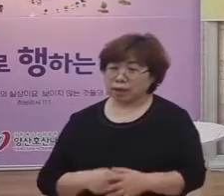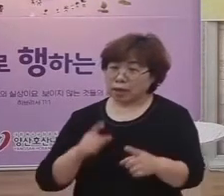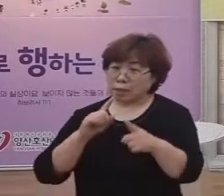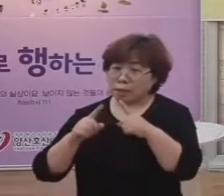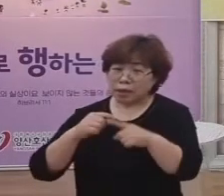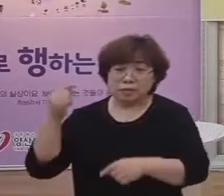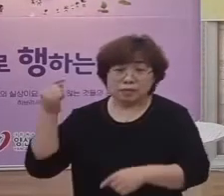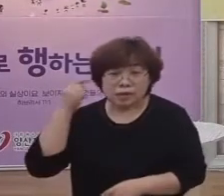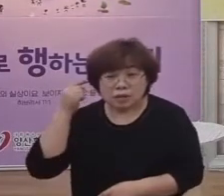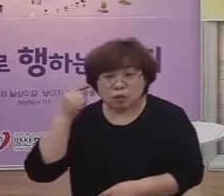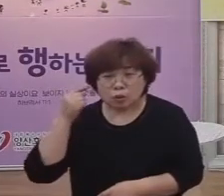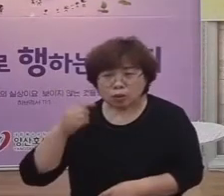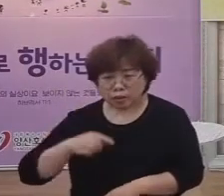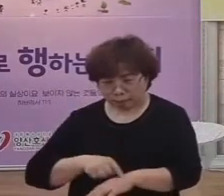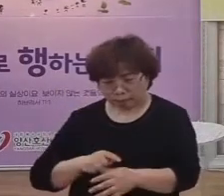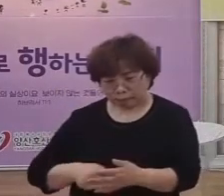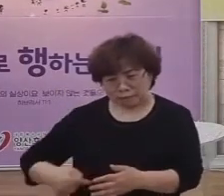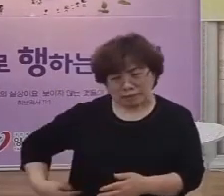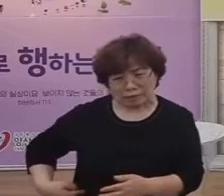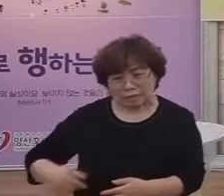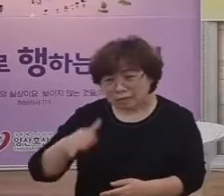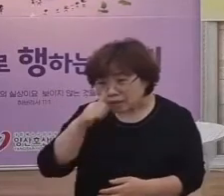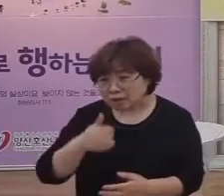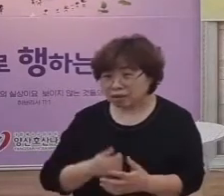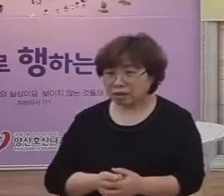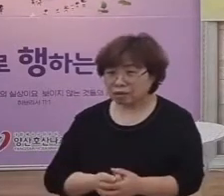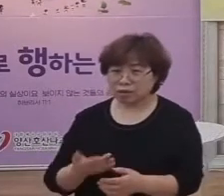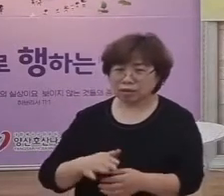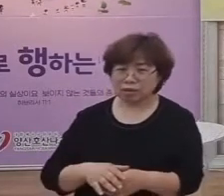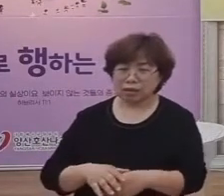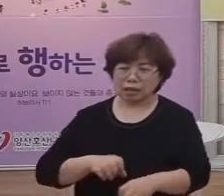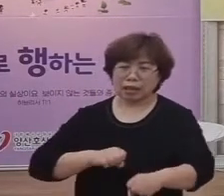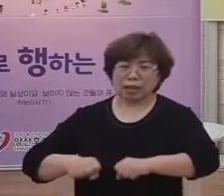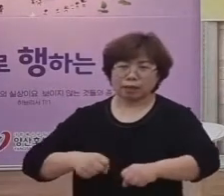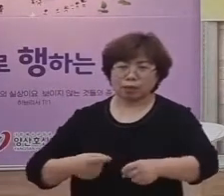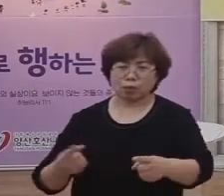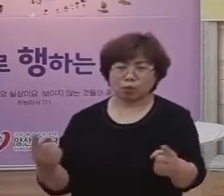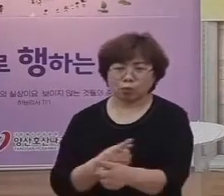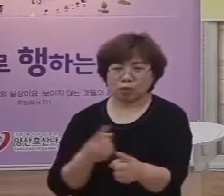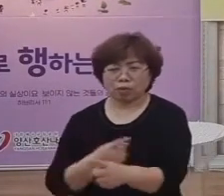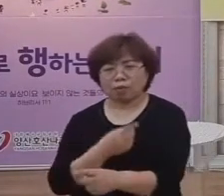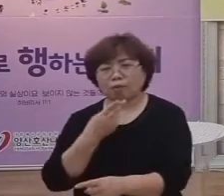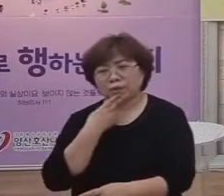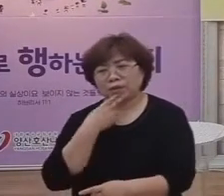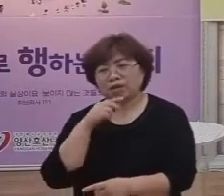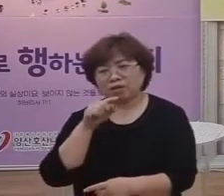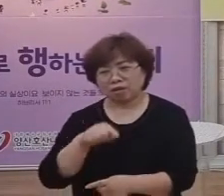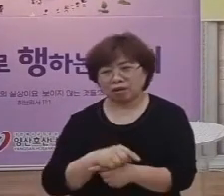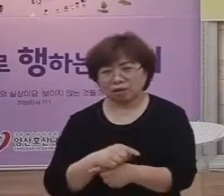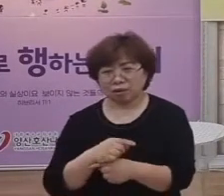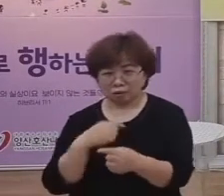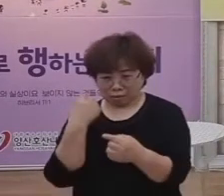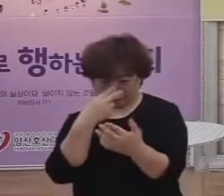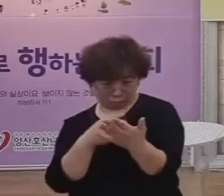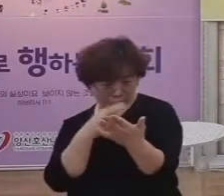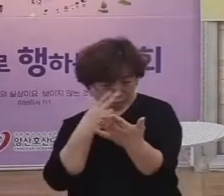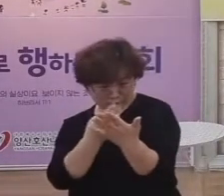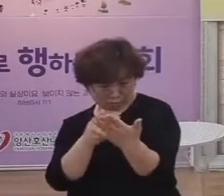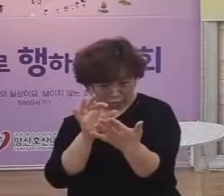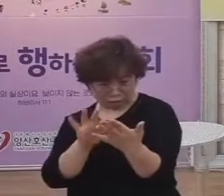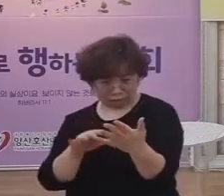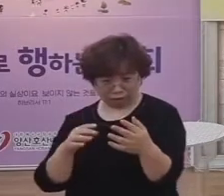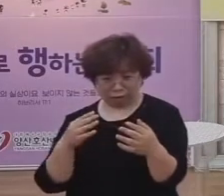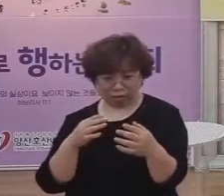말씀을 듣고도 그 말씀대로 행하지 않는 자는 바로 이것과 같다 이 말이에요. 무슨